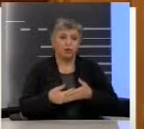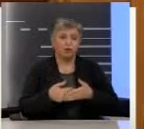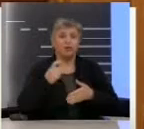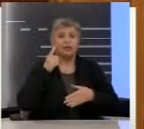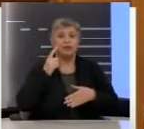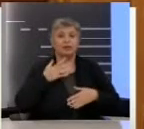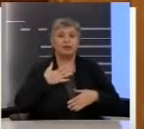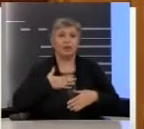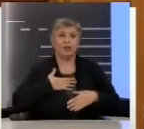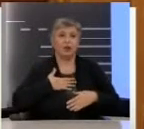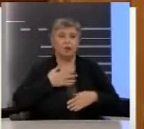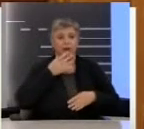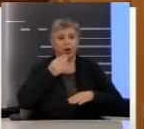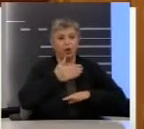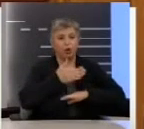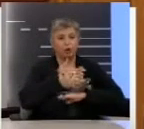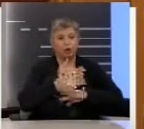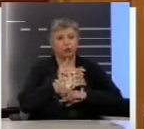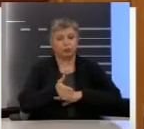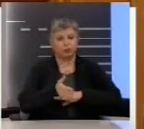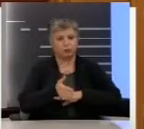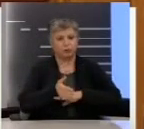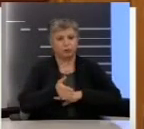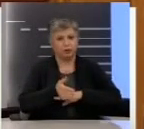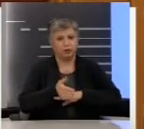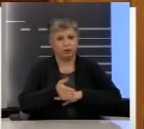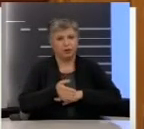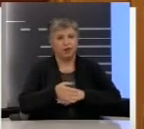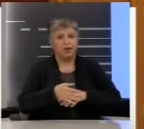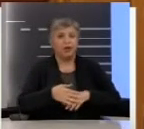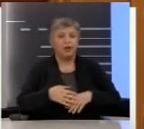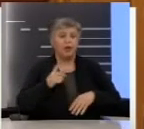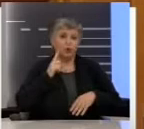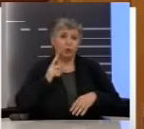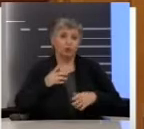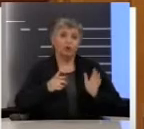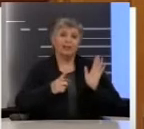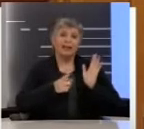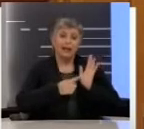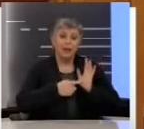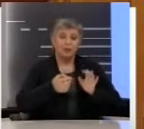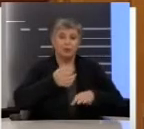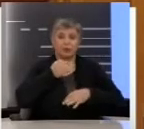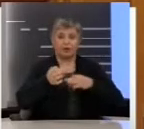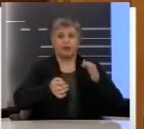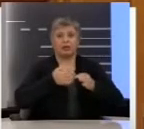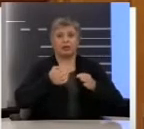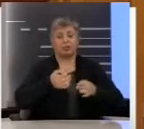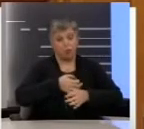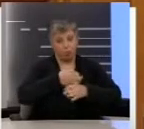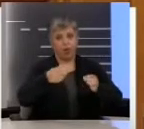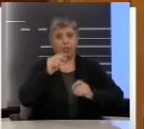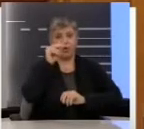τον χρόνο που χρησιμοποίησα, αλλά νομίζω ότι έπρεπε να μοιραστώ αυτές τις σκέψεις στο Ελληνικό Κοινοβούλιο,